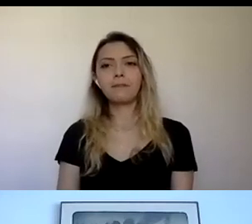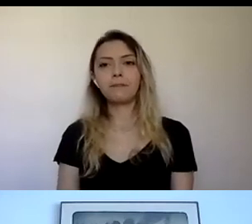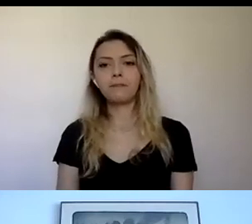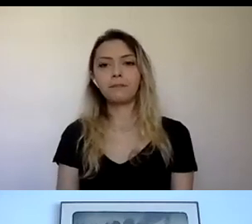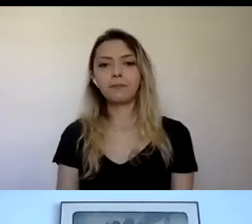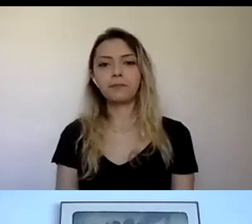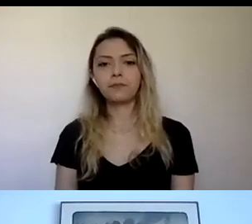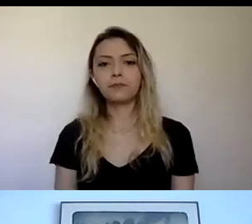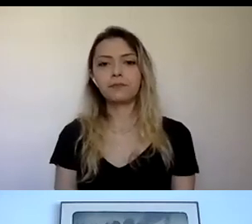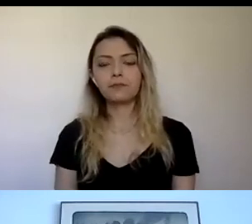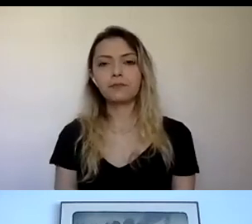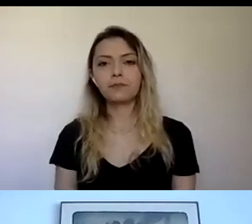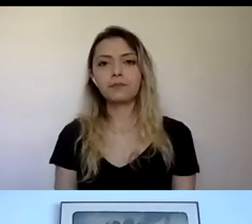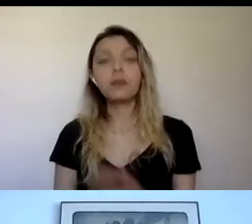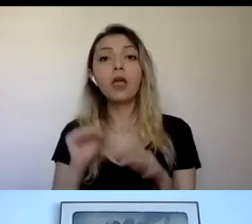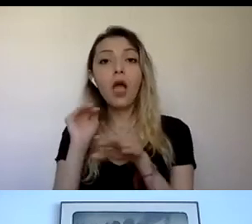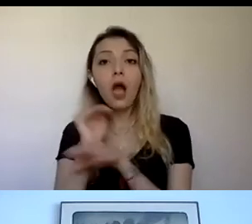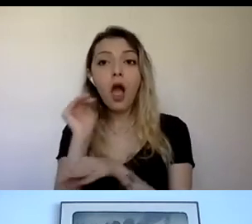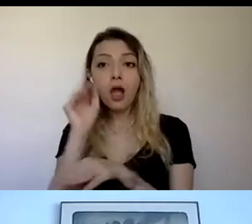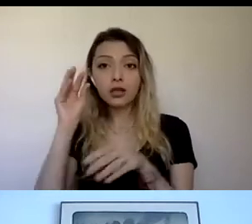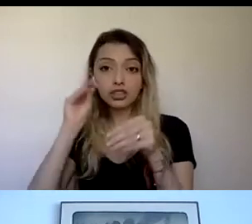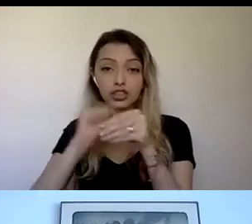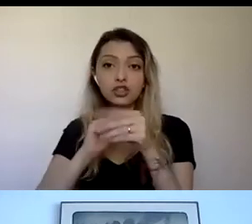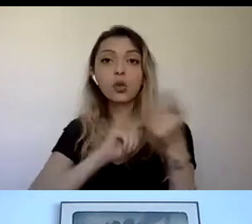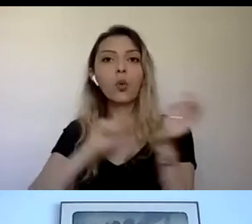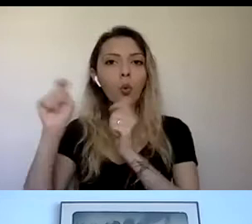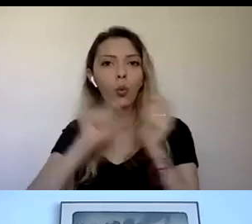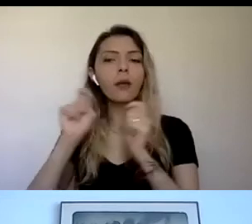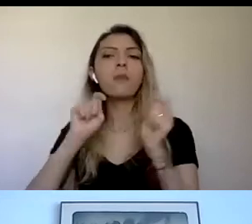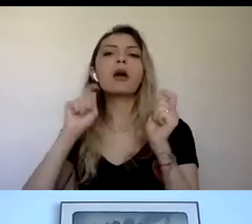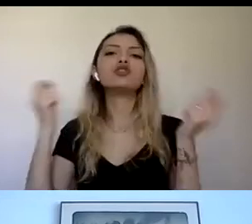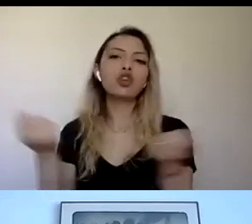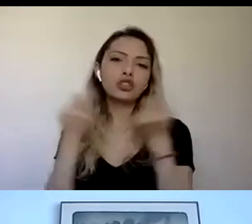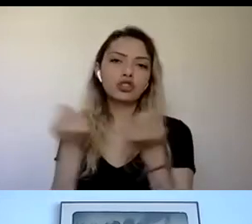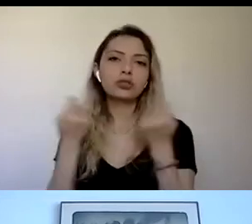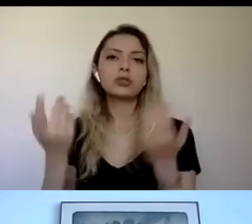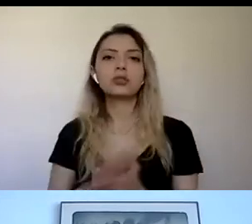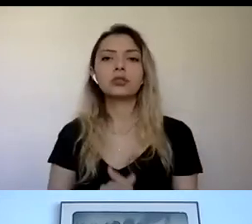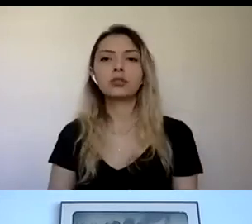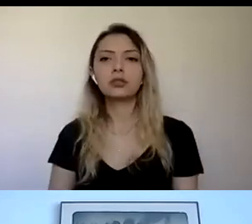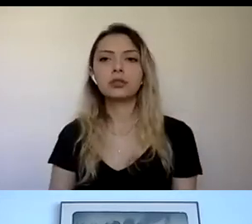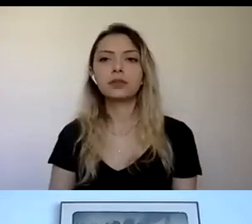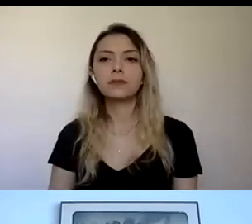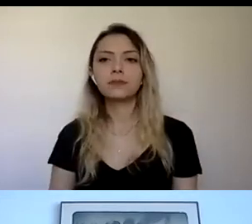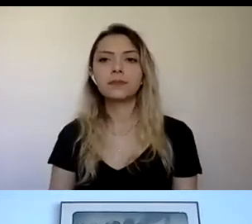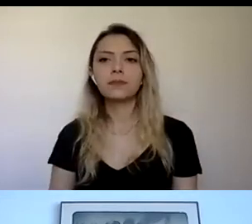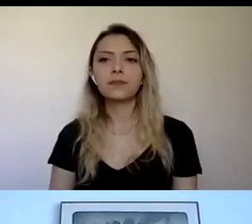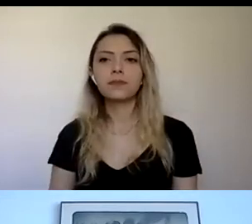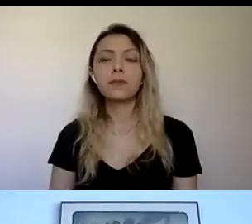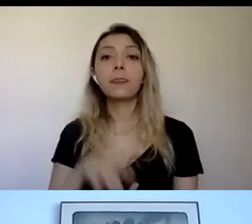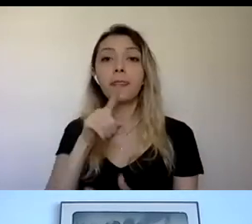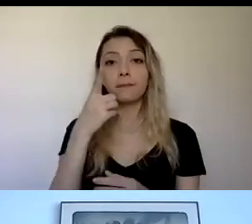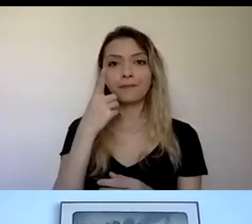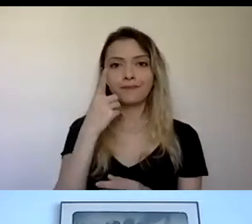hayata geçirmeye çalıştığı uygulamaların izleyerek daha